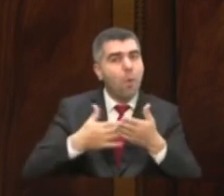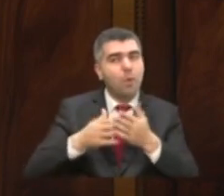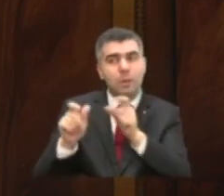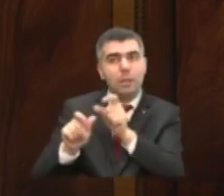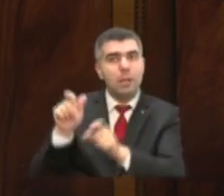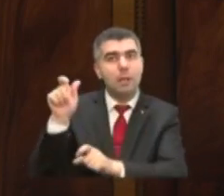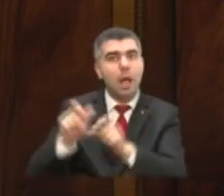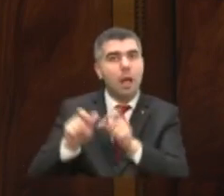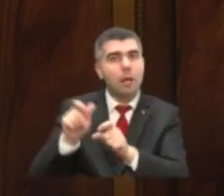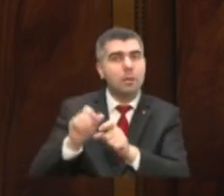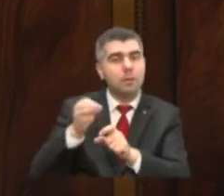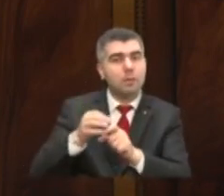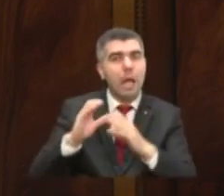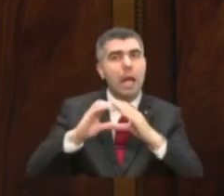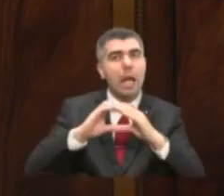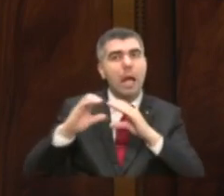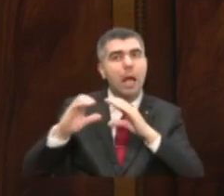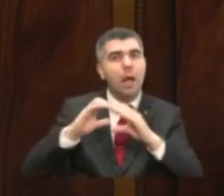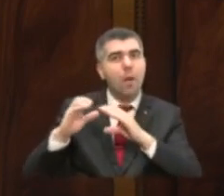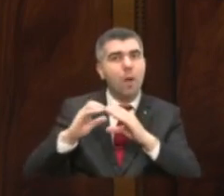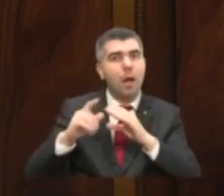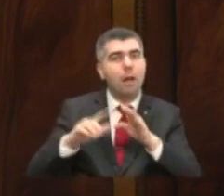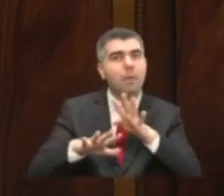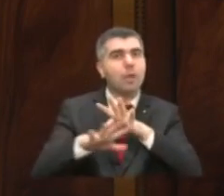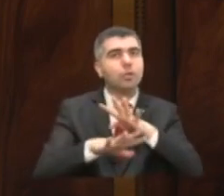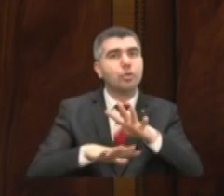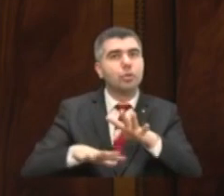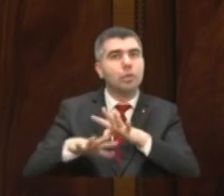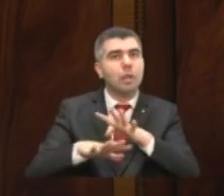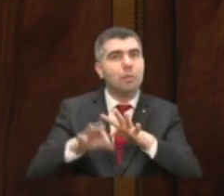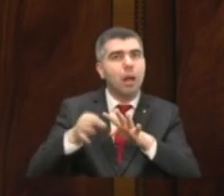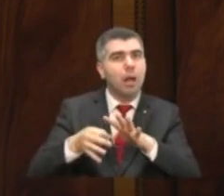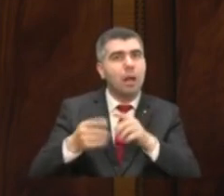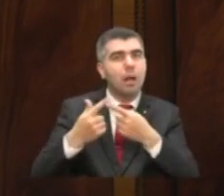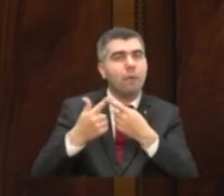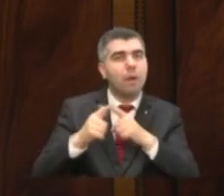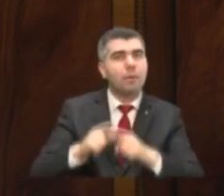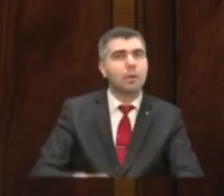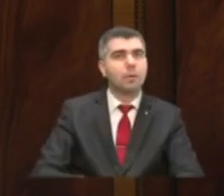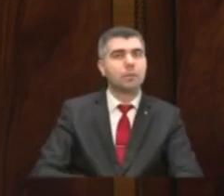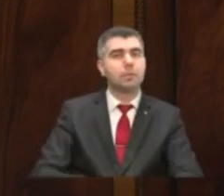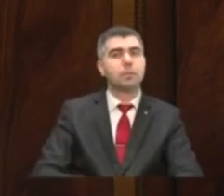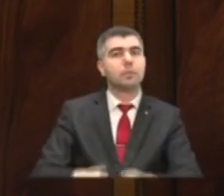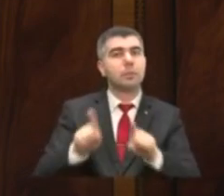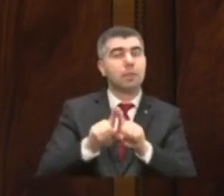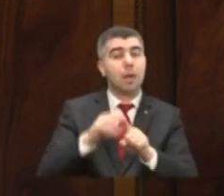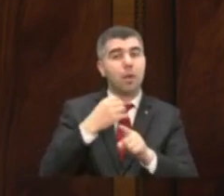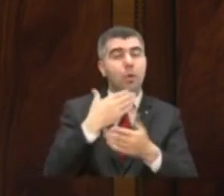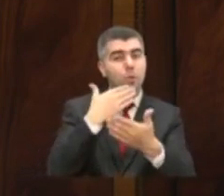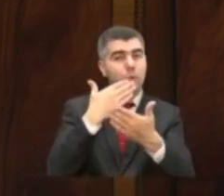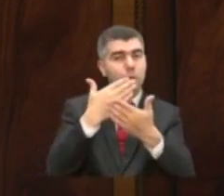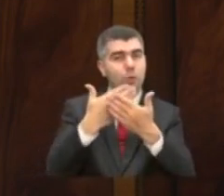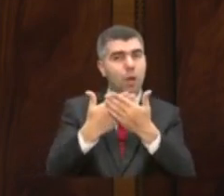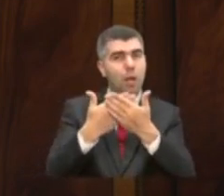والمواطنين في إطار حوار اجتماعي ومجتمعي بناء. وعلى هذا الأساس